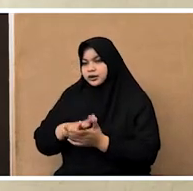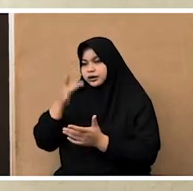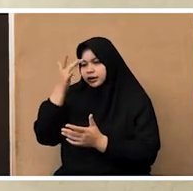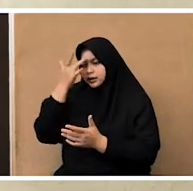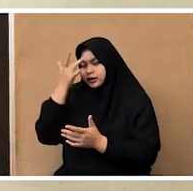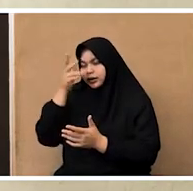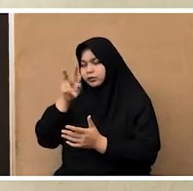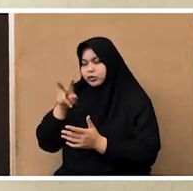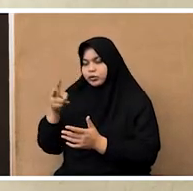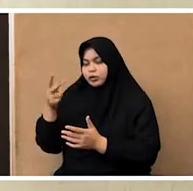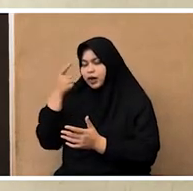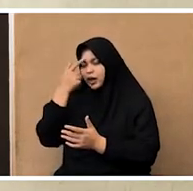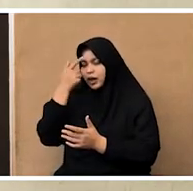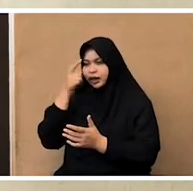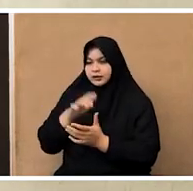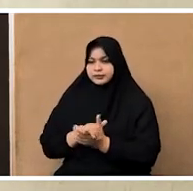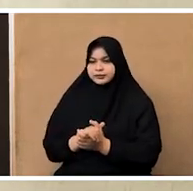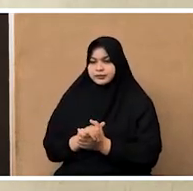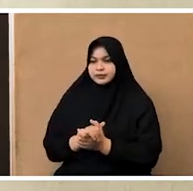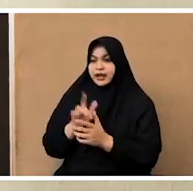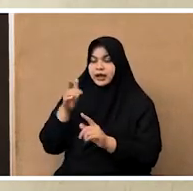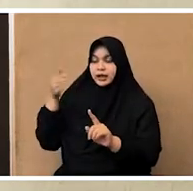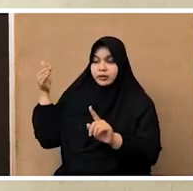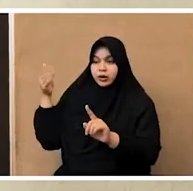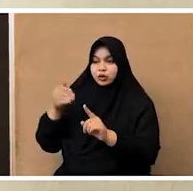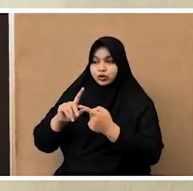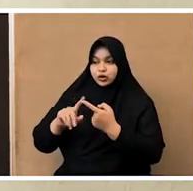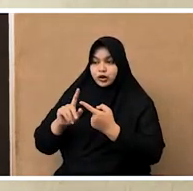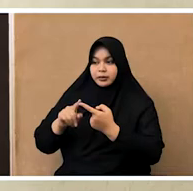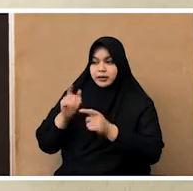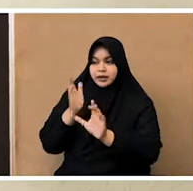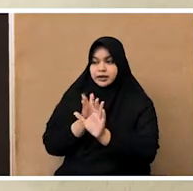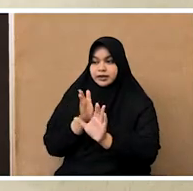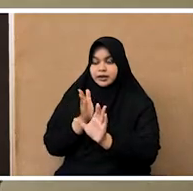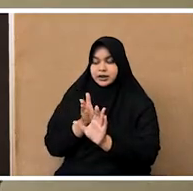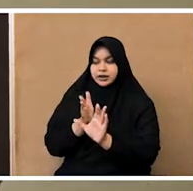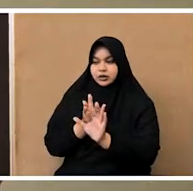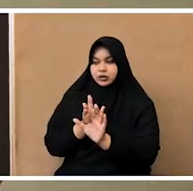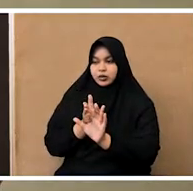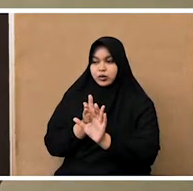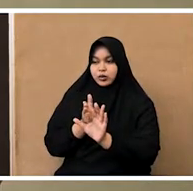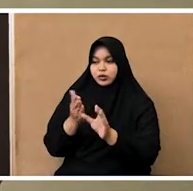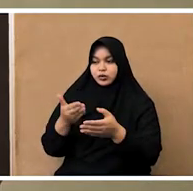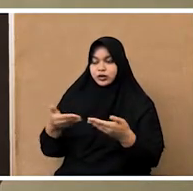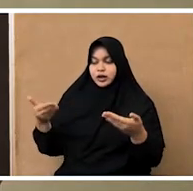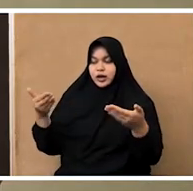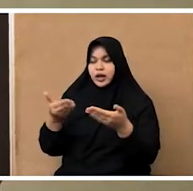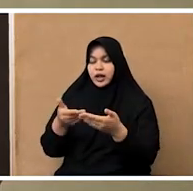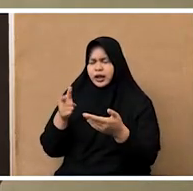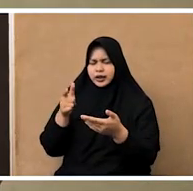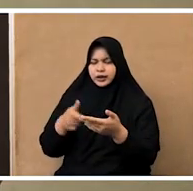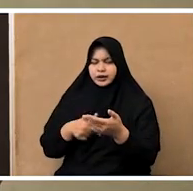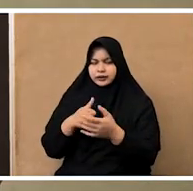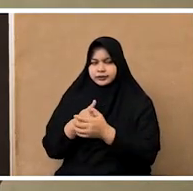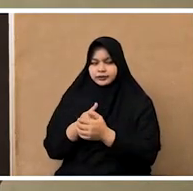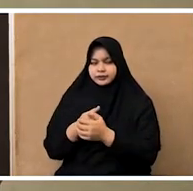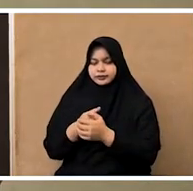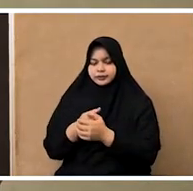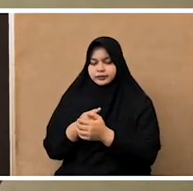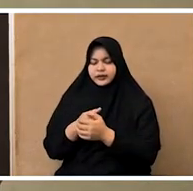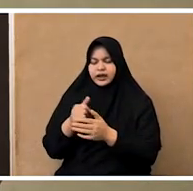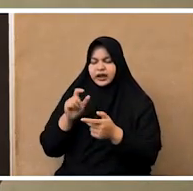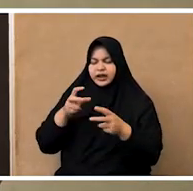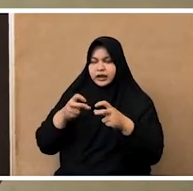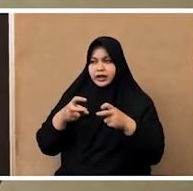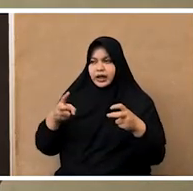berubah akal ini kan memang merujuk ke teman-teman Nah ini kan teks teks